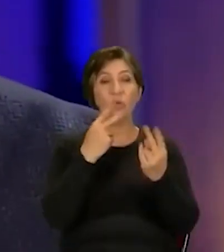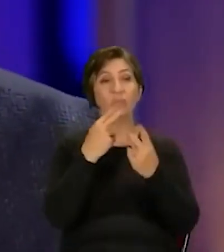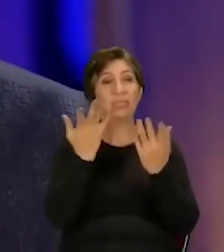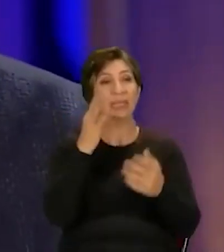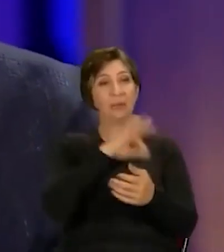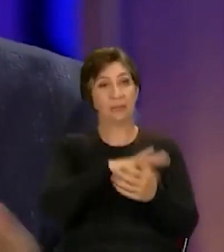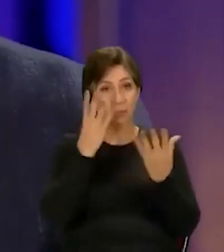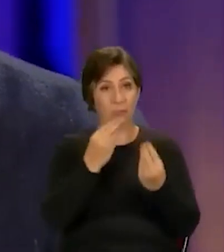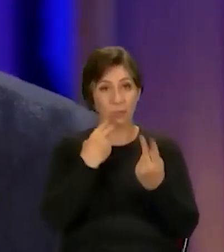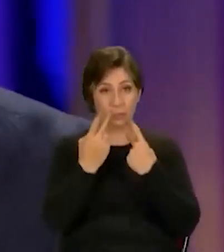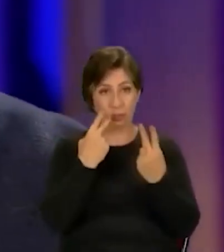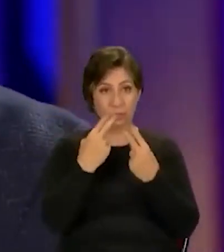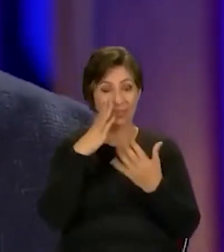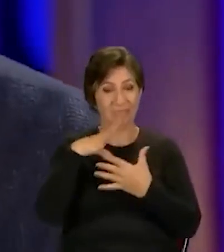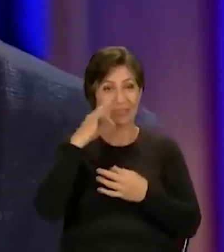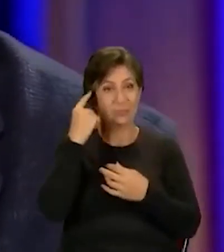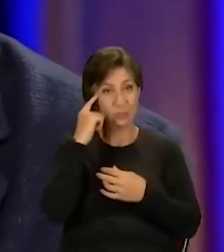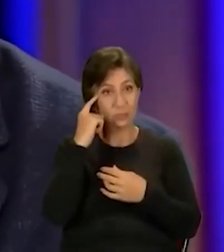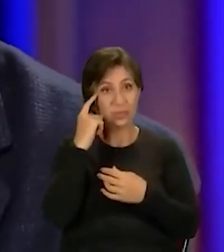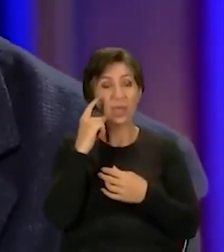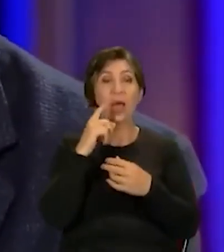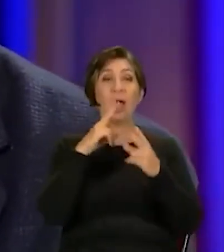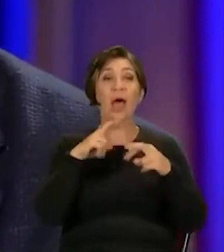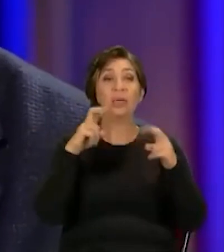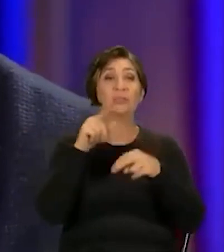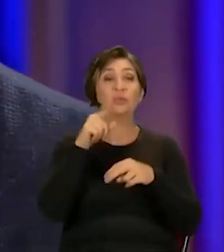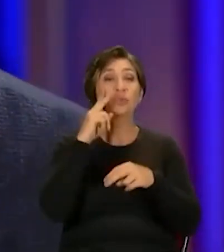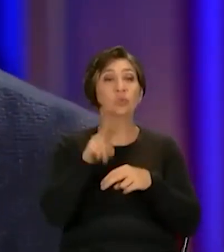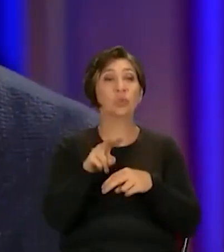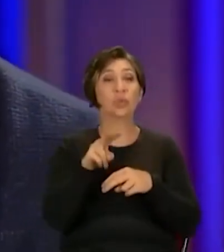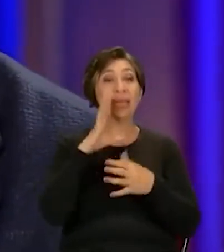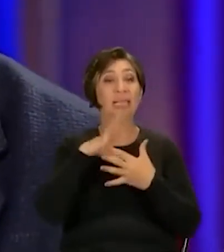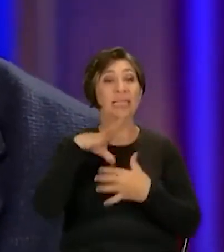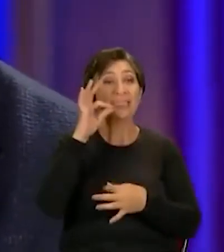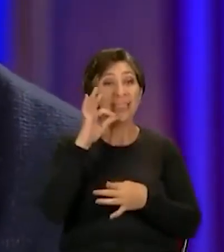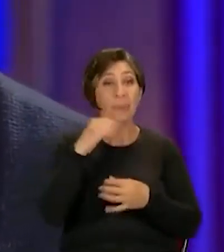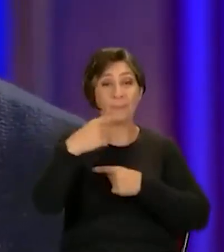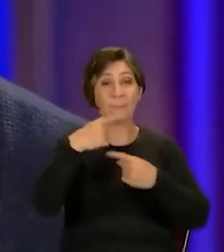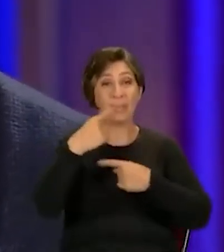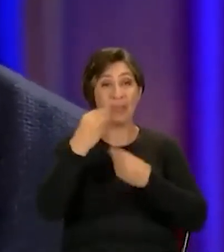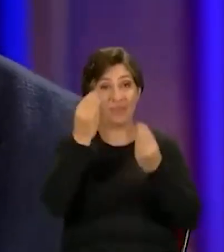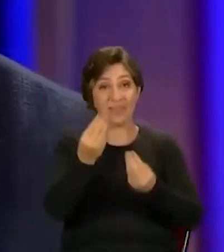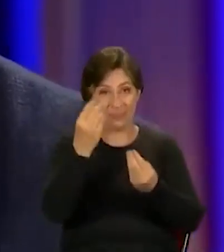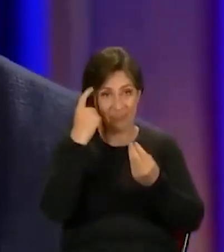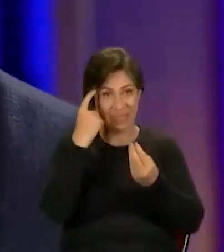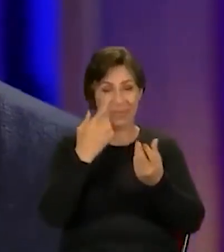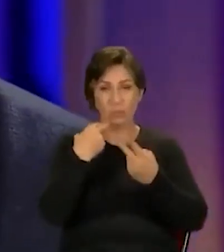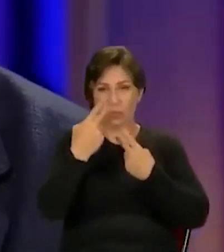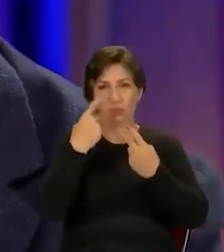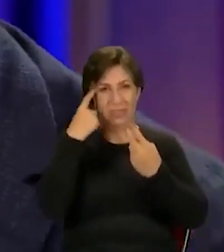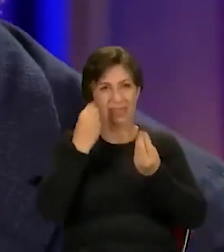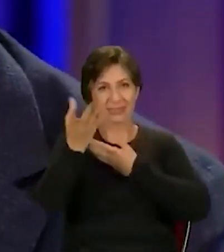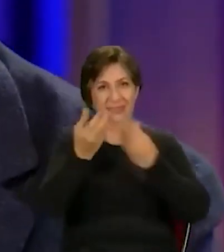ne kadar yararlı olduğundan bahsettik hani kişisel görüşmenin. Araştırma şunu gösteriyor ki insanların birbirine verdiği bilgi, birbirimizin